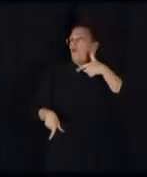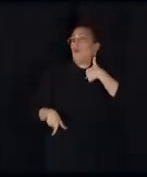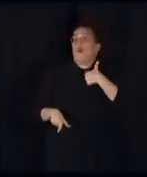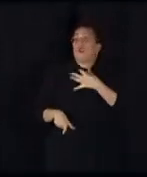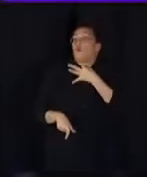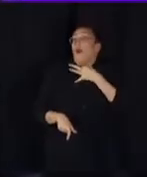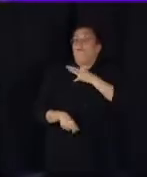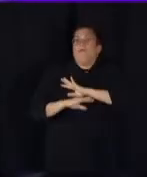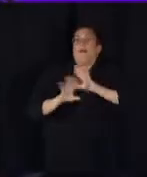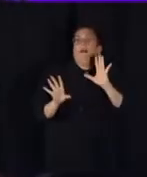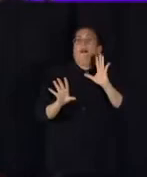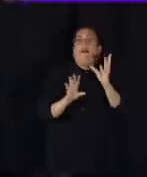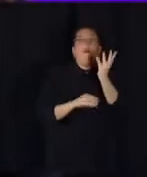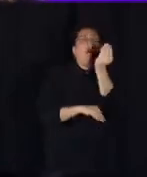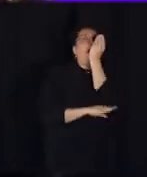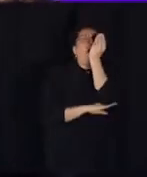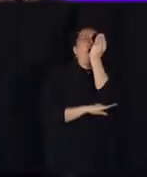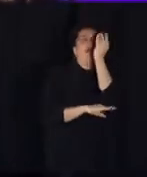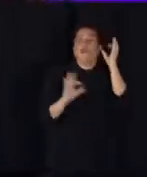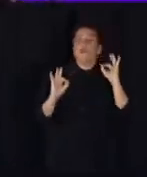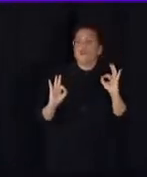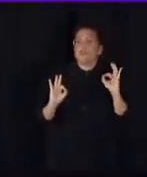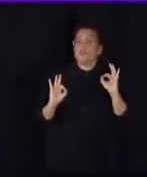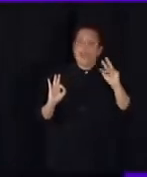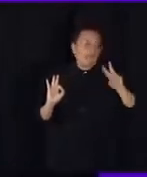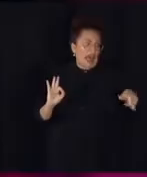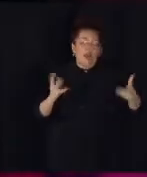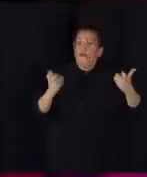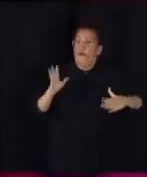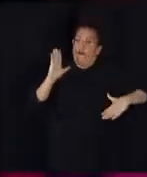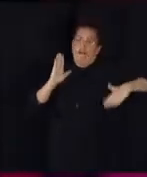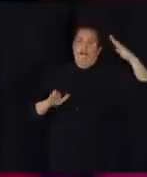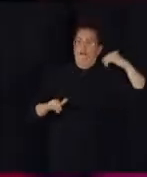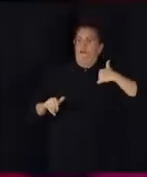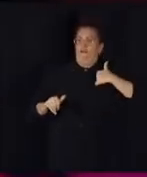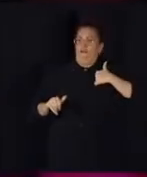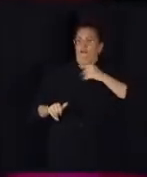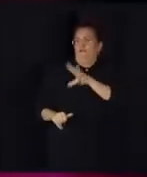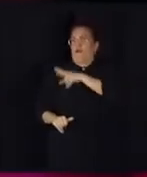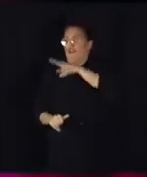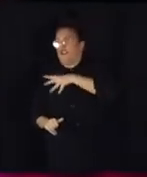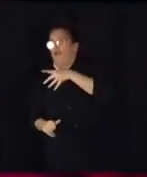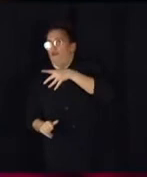et elle se voyait devenir institutrice ou peut-être même médecin.